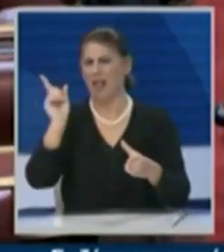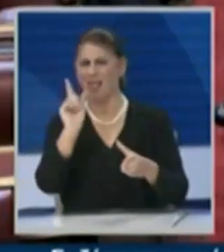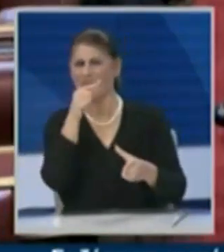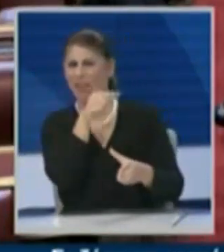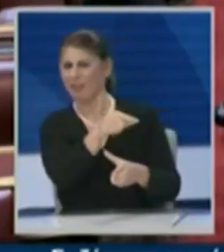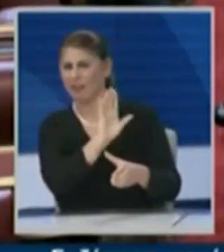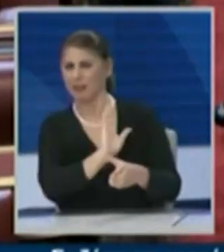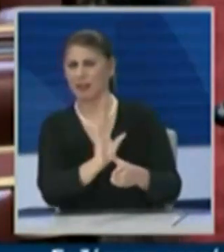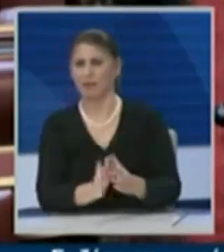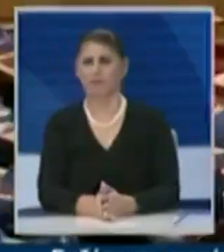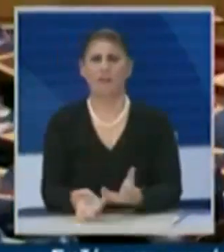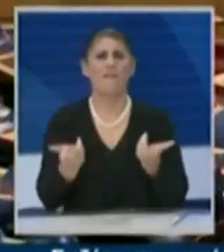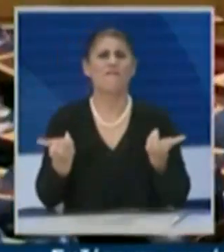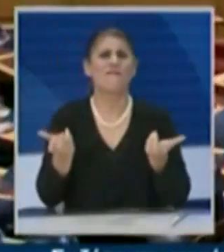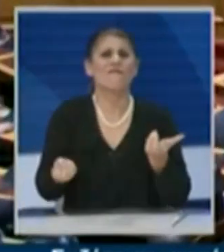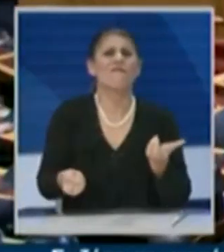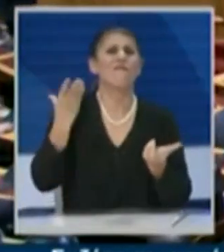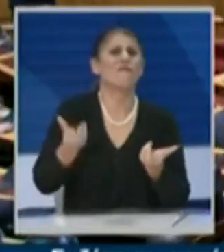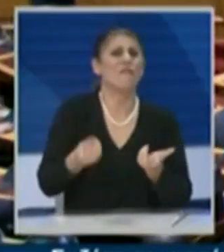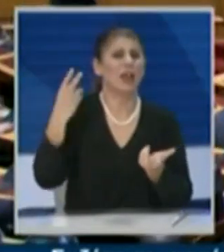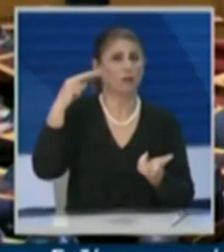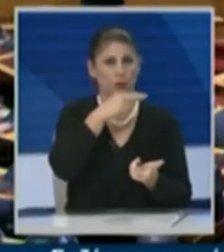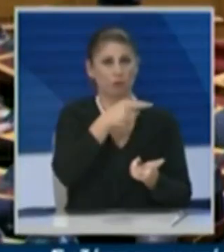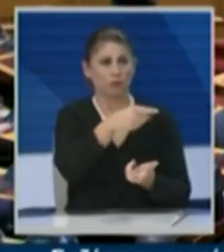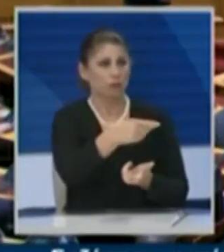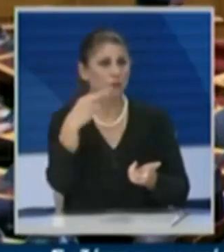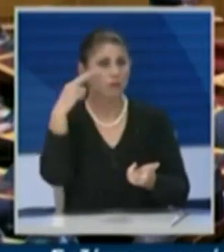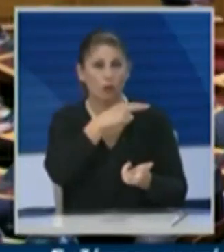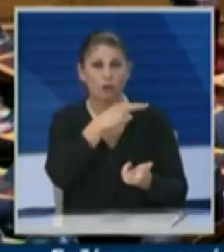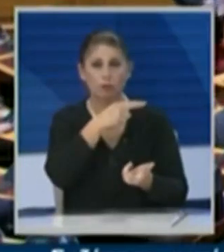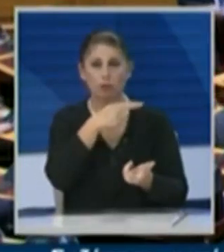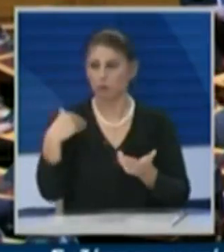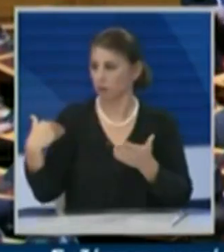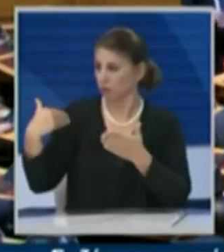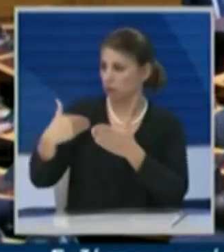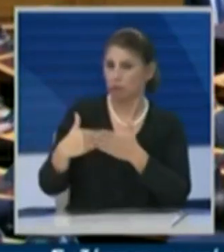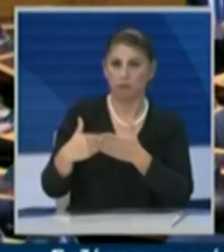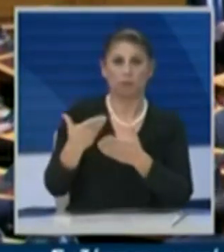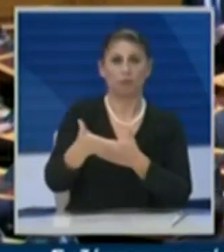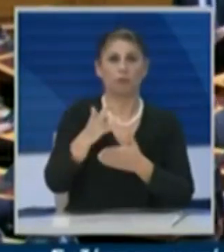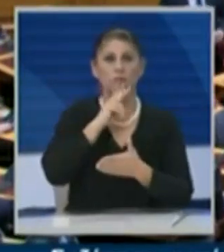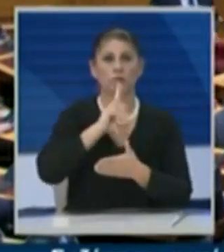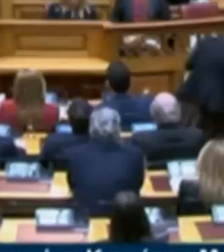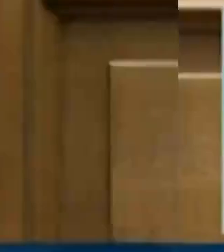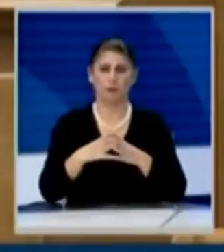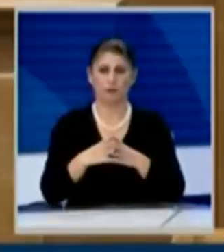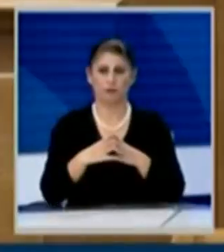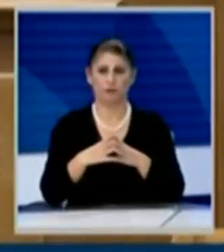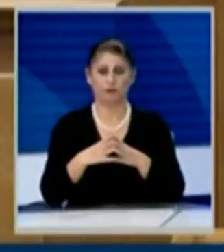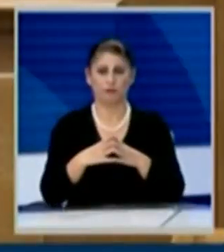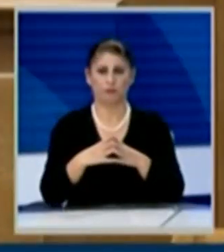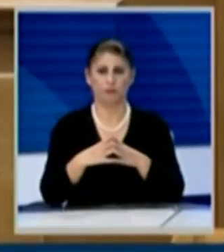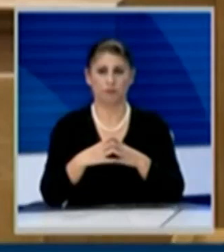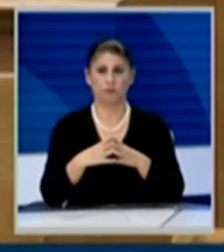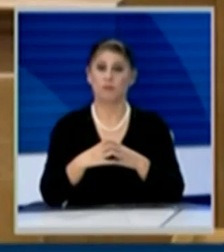είστε φρέσκος πρωθυπουργός, είστε πρωθυπουργός όσα χρόνια ήταν και ο κύριος Τσίπρας. Για μια